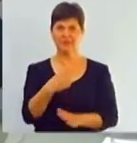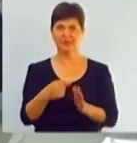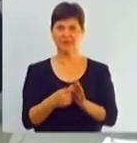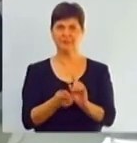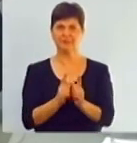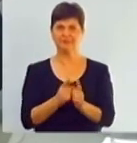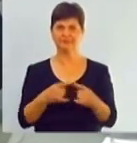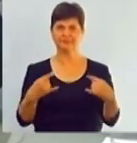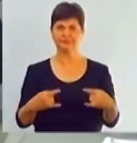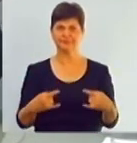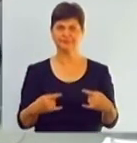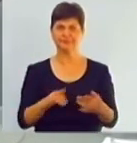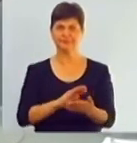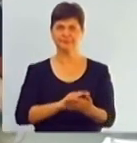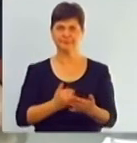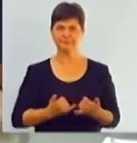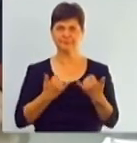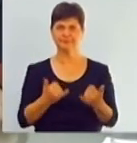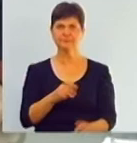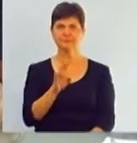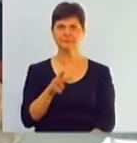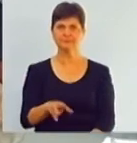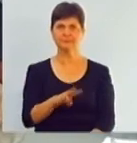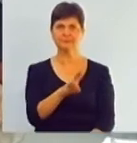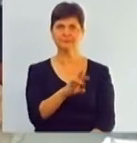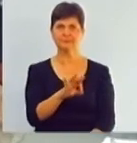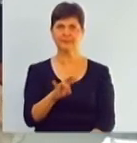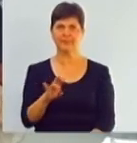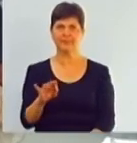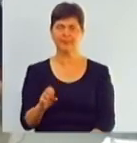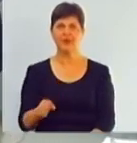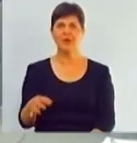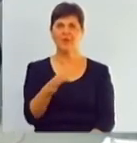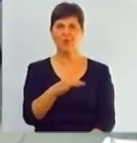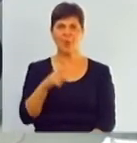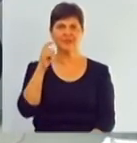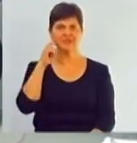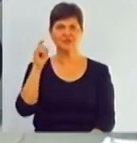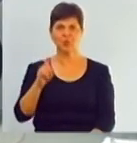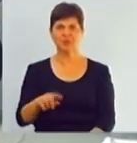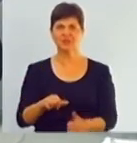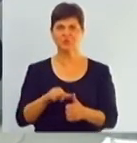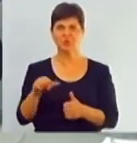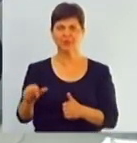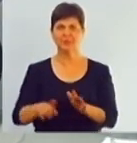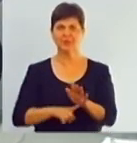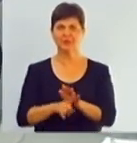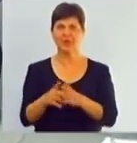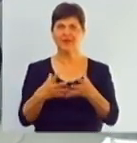ефіру забезпечує Марина Нікітіна. В області, ну, в Україні, в області, зокрема, розпочато